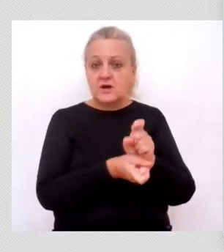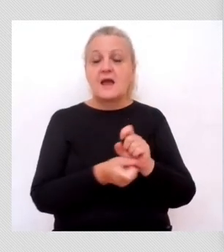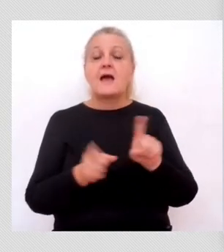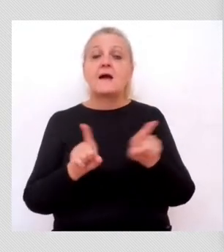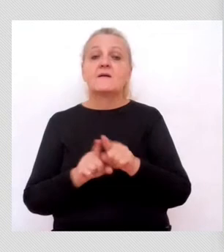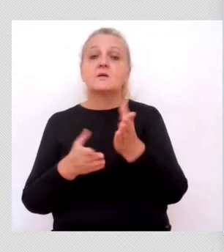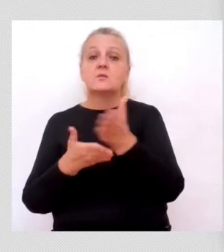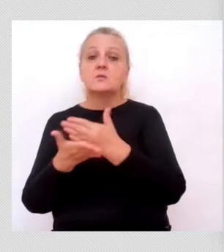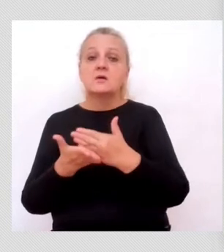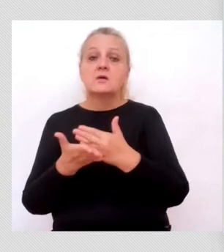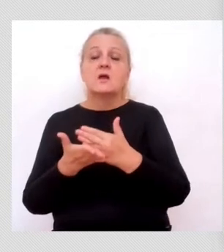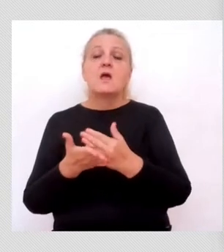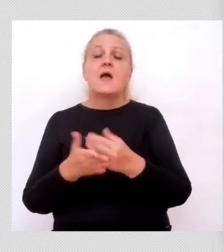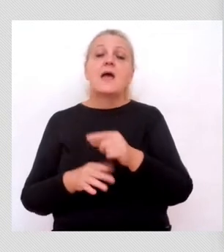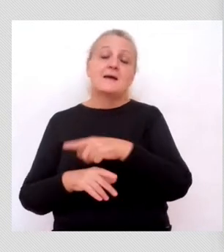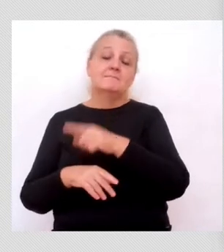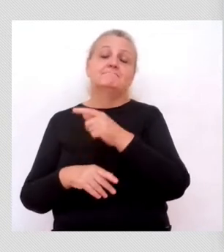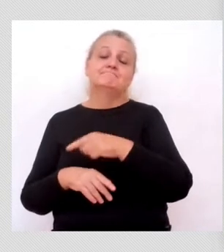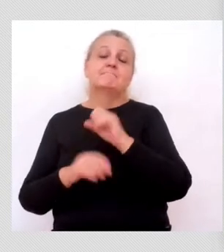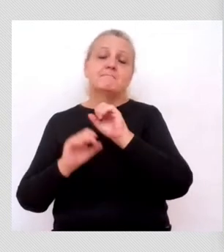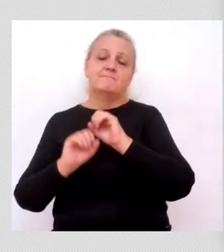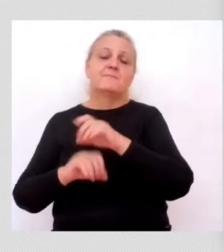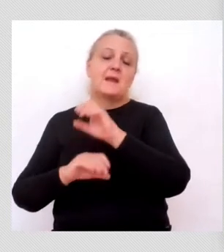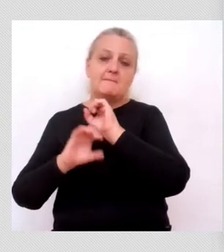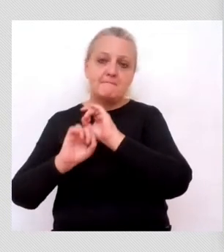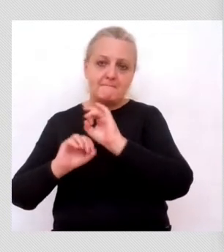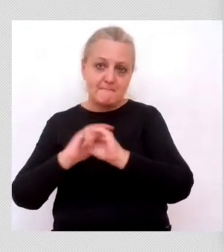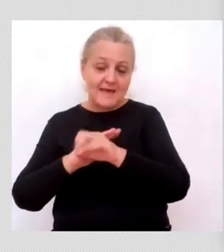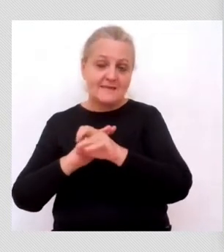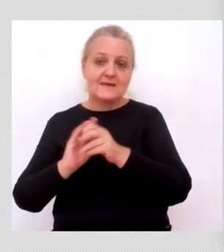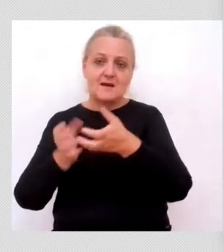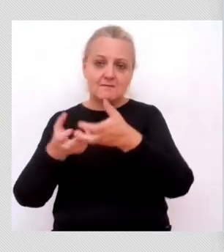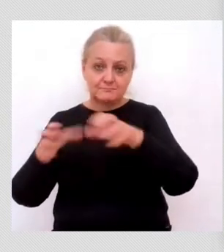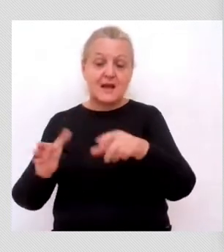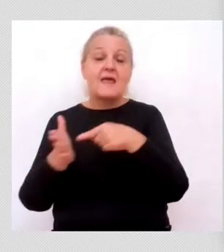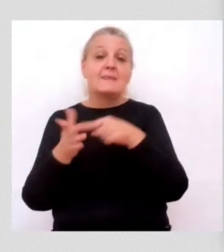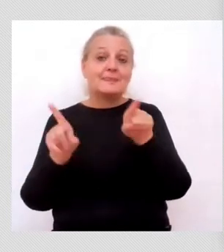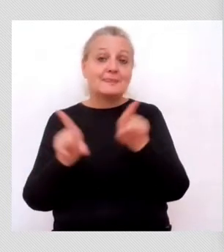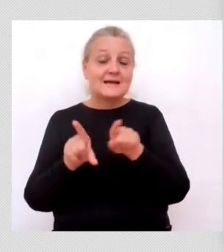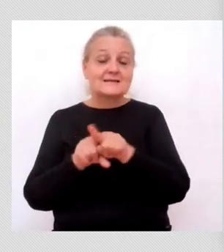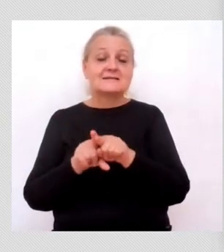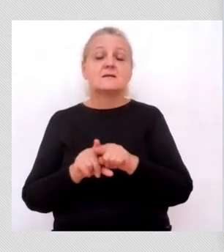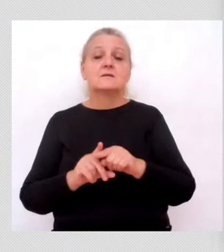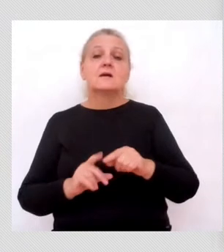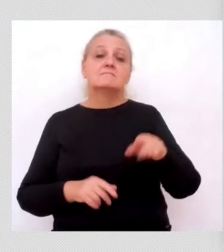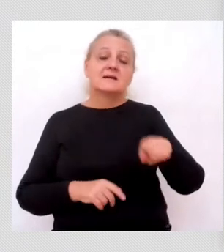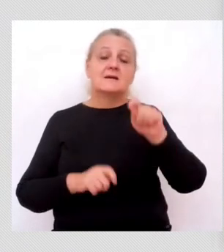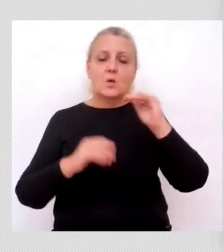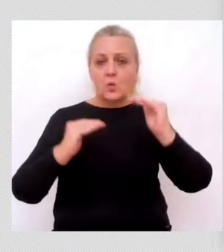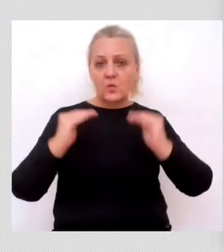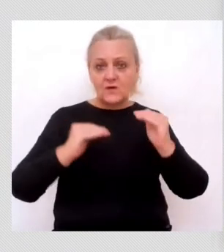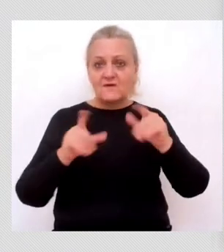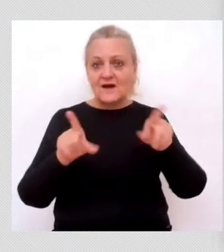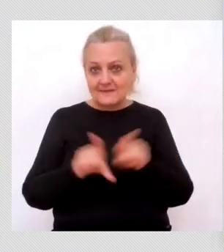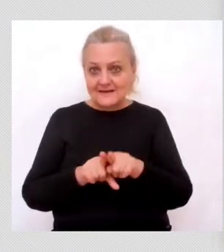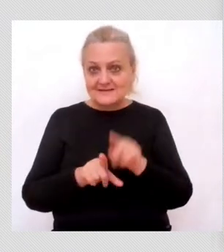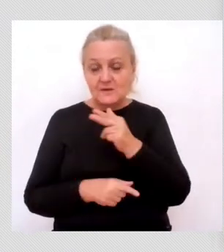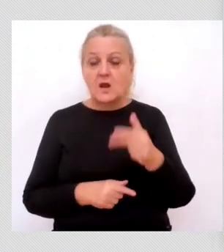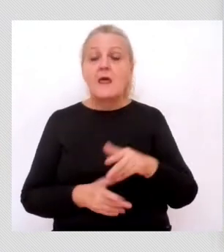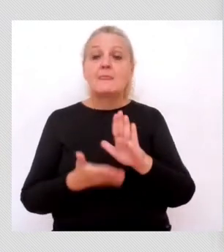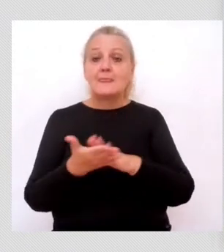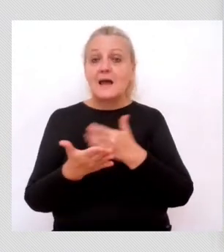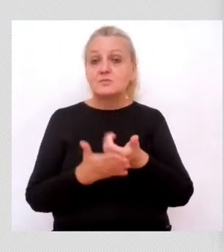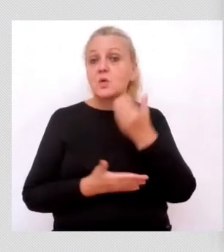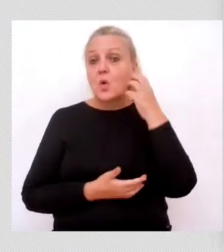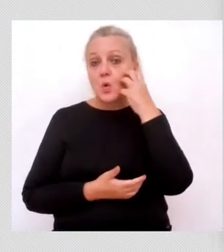dotyczącą pluralizmu mediów, albo czwartą część check and balances, czyli ta równowaga. I na przykład w rumuńskim